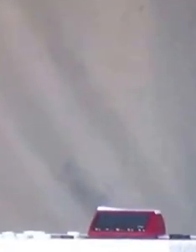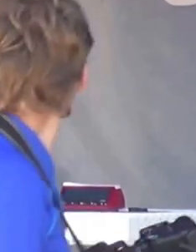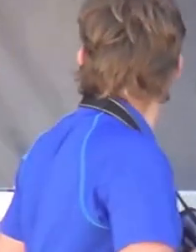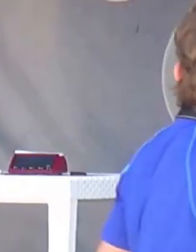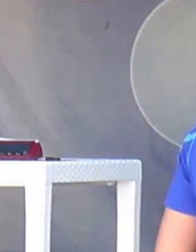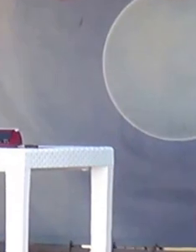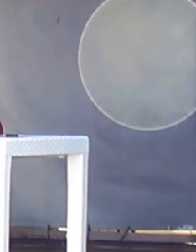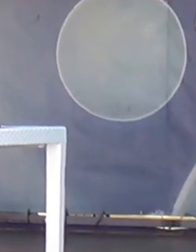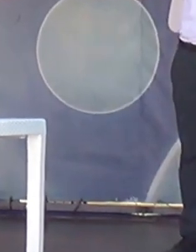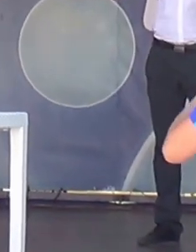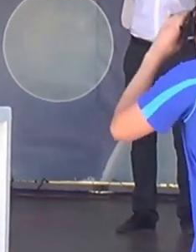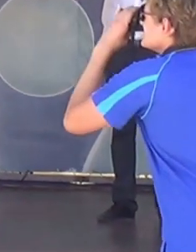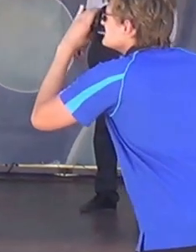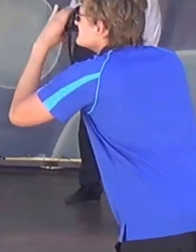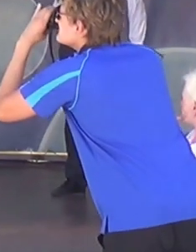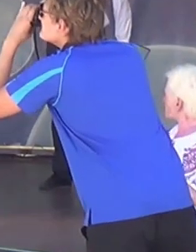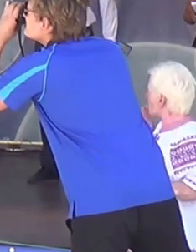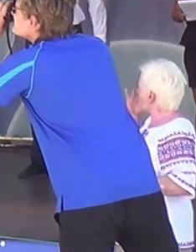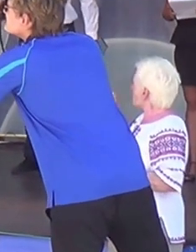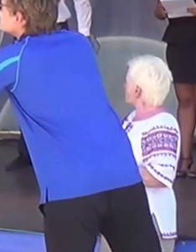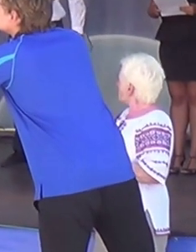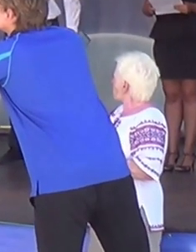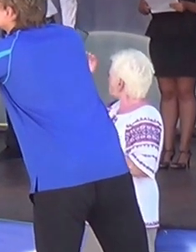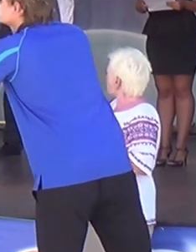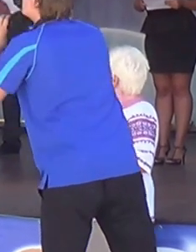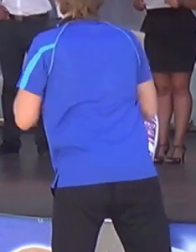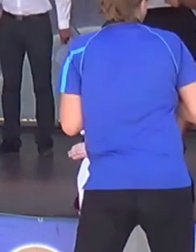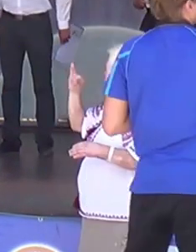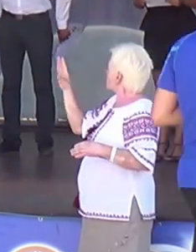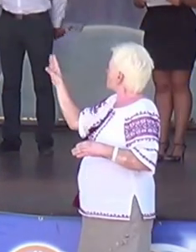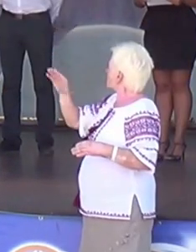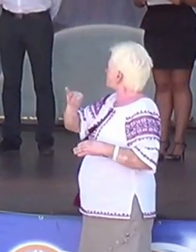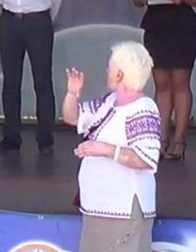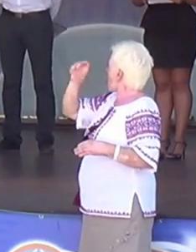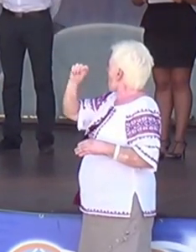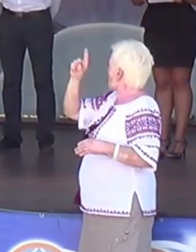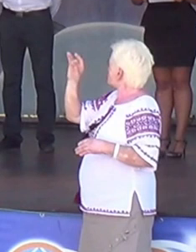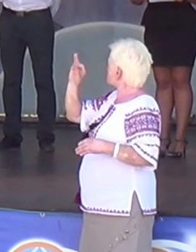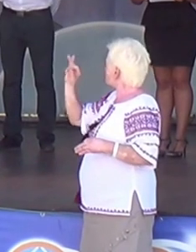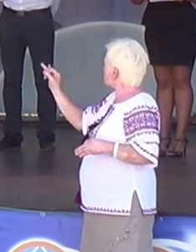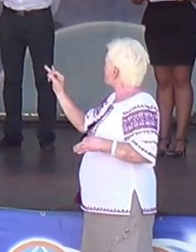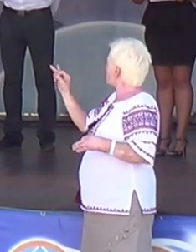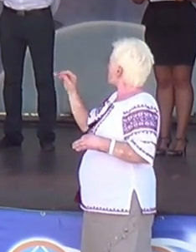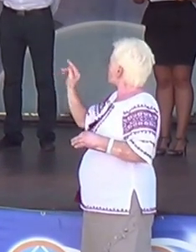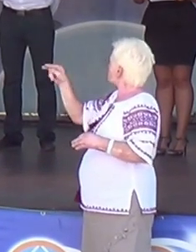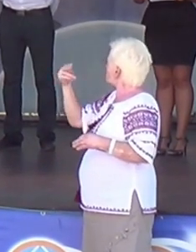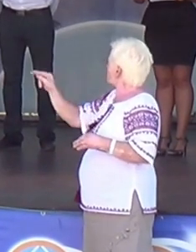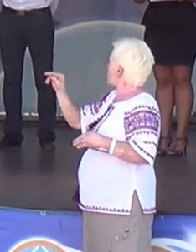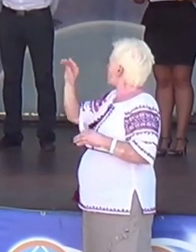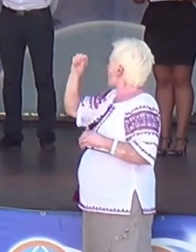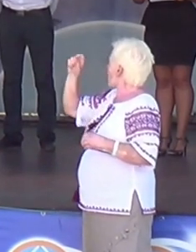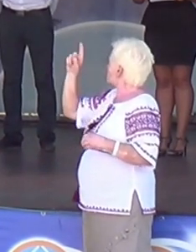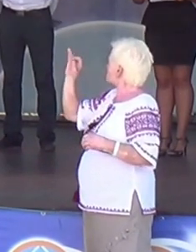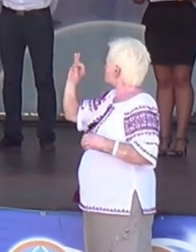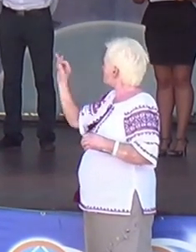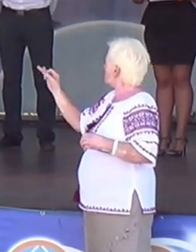очень много для развития шашек и в Узбекистане, и во всей Азии. Проходят чемпионаты Азии, и